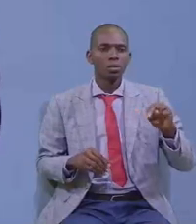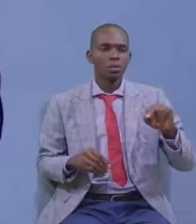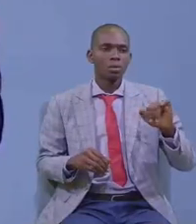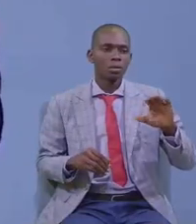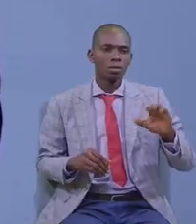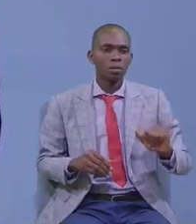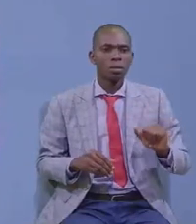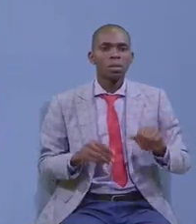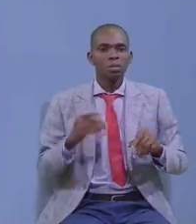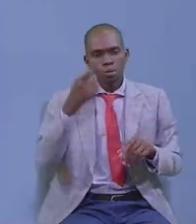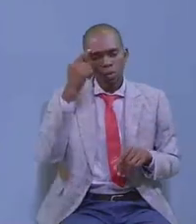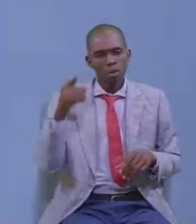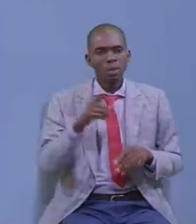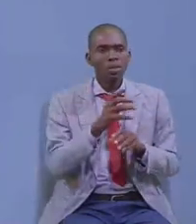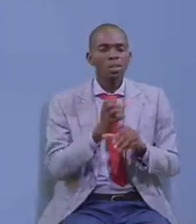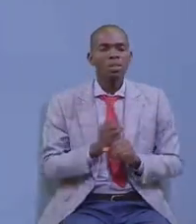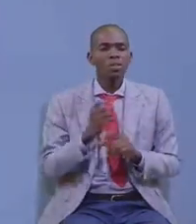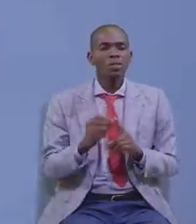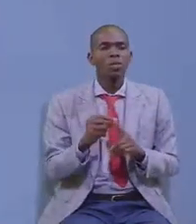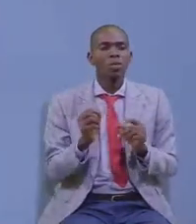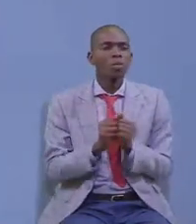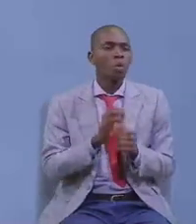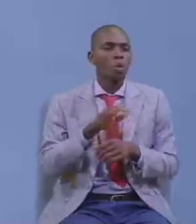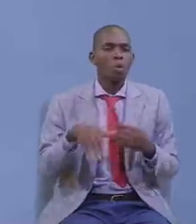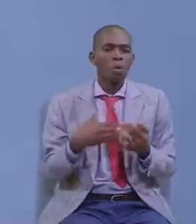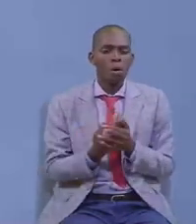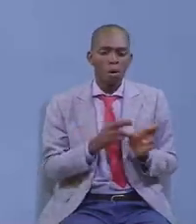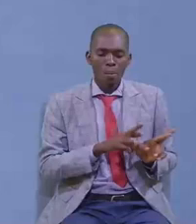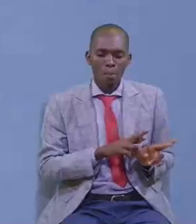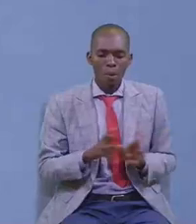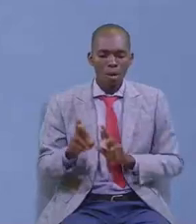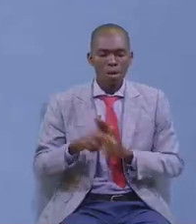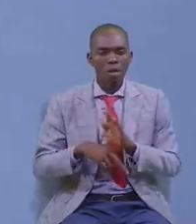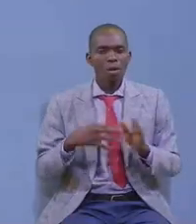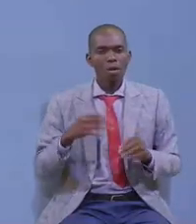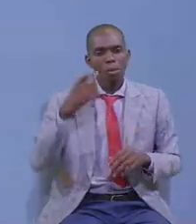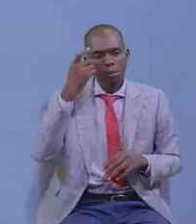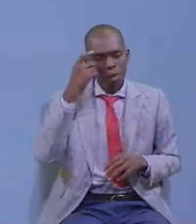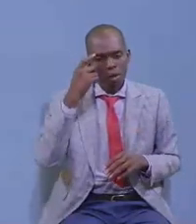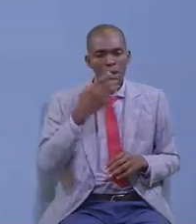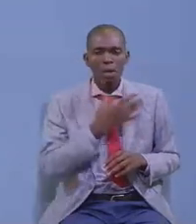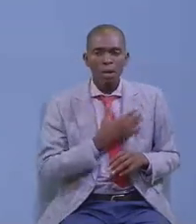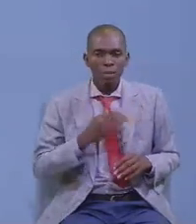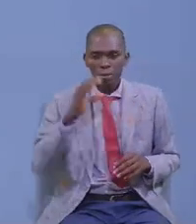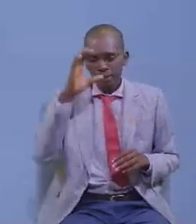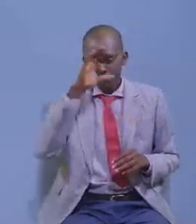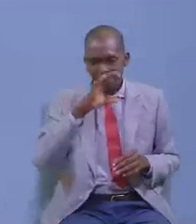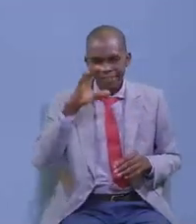Ils reçurent la parole avec beaucoup d'empressement. Et ils examinaient les Écritures chaque